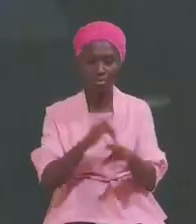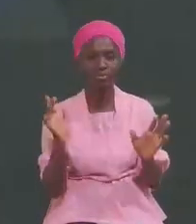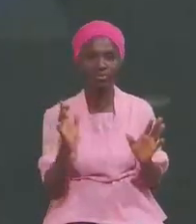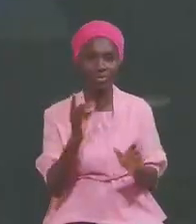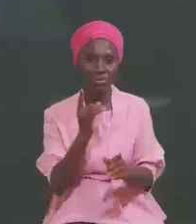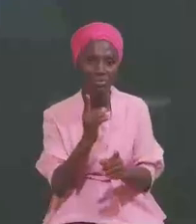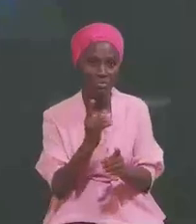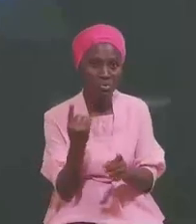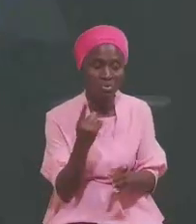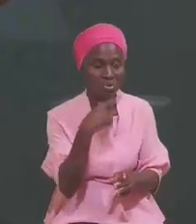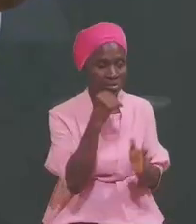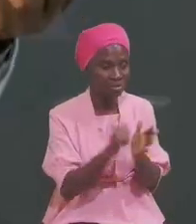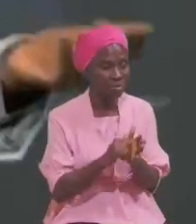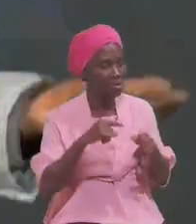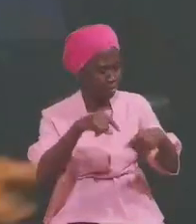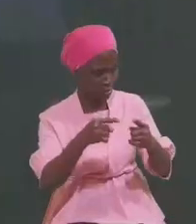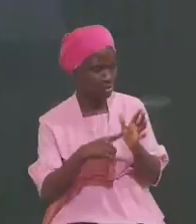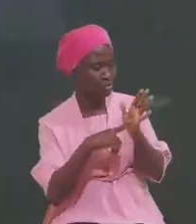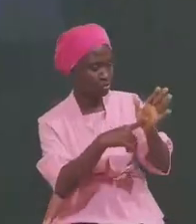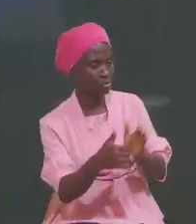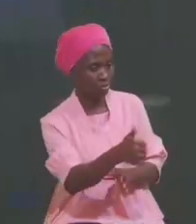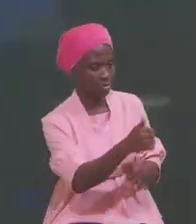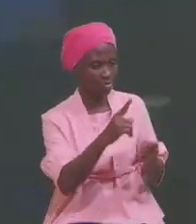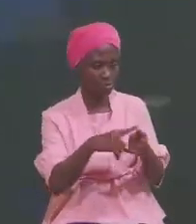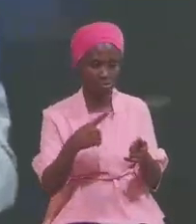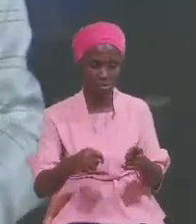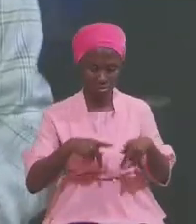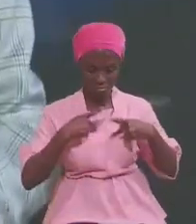allez vous montrer au sacrificateur.